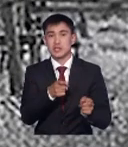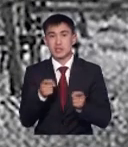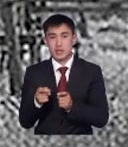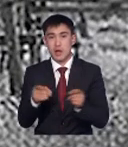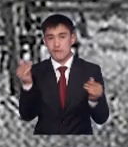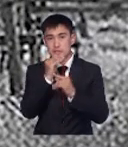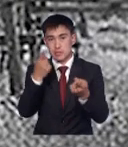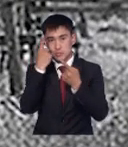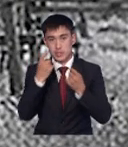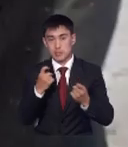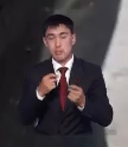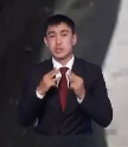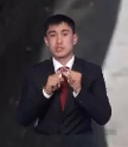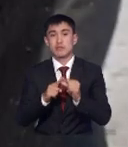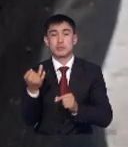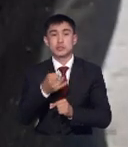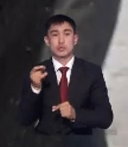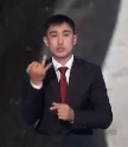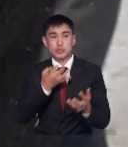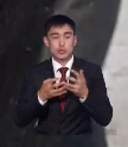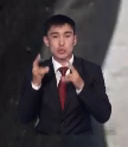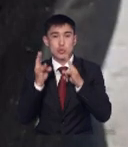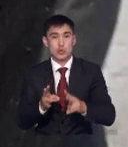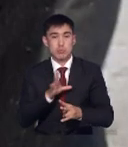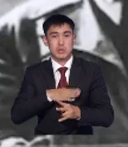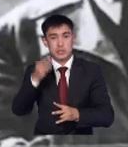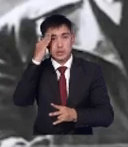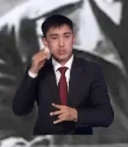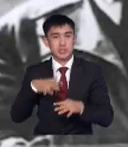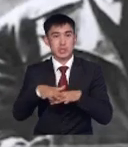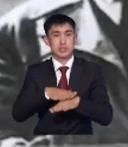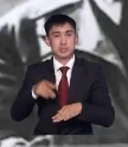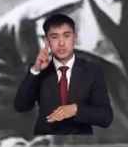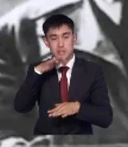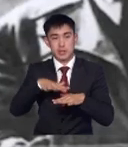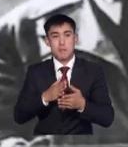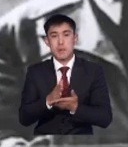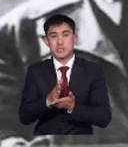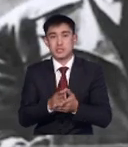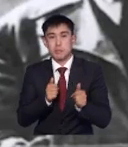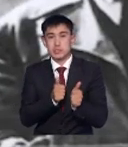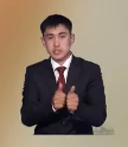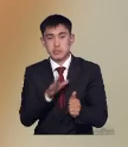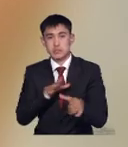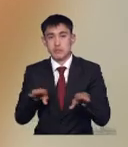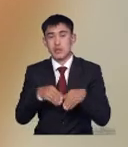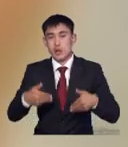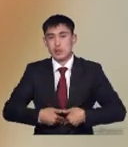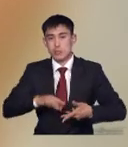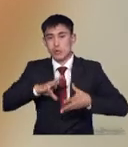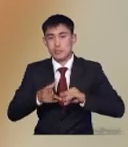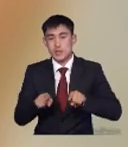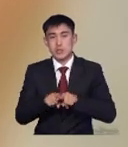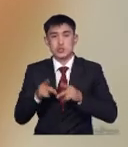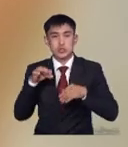по официальным данным. По словам историков, серьезный урон был нанесен интеллектуальной элите страны. Политические преследования совпали с голодомором,